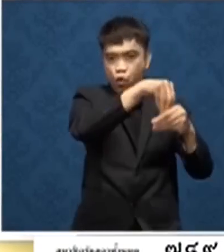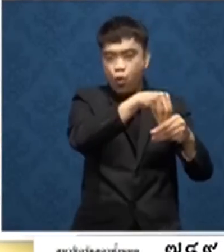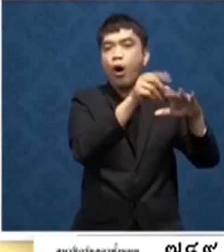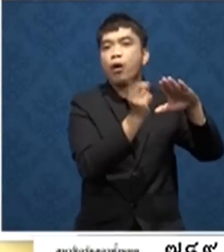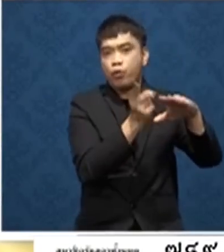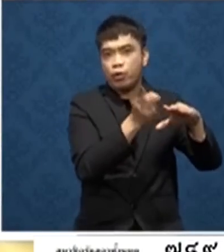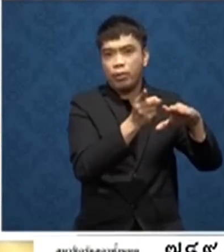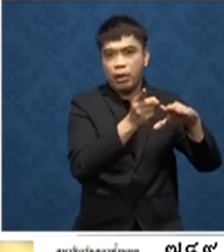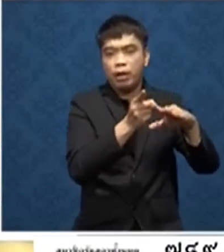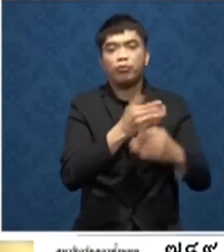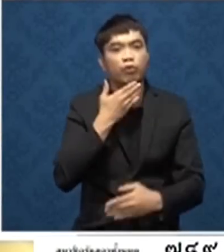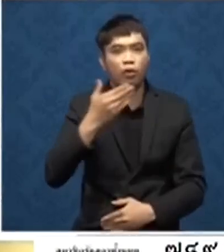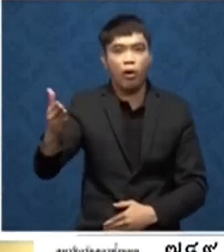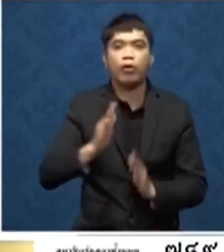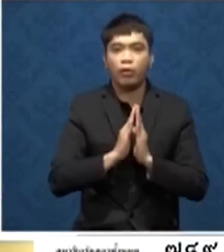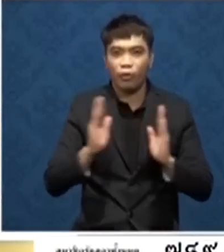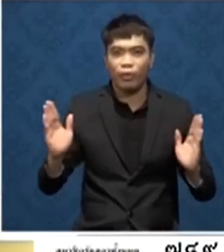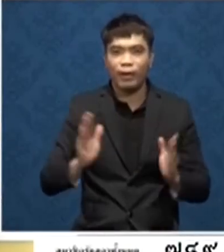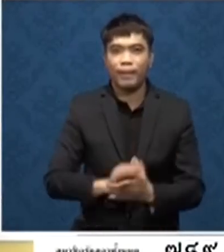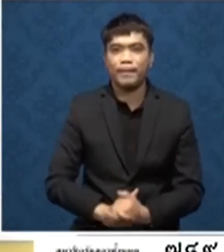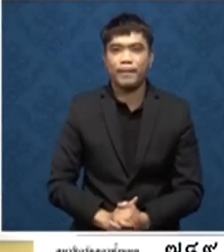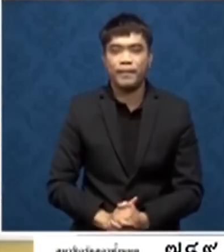ด้วยความเคารพครับท่านประธานครับ